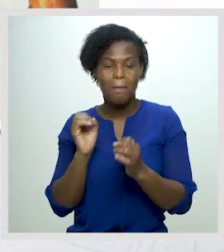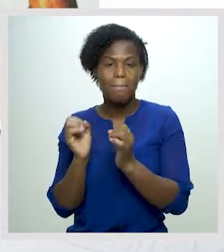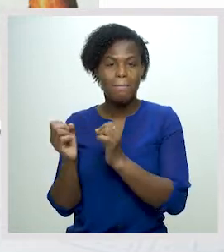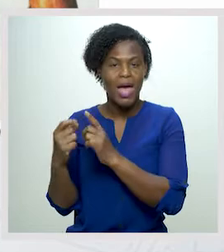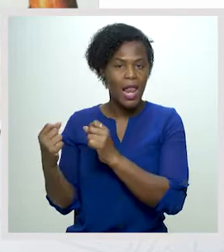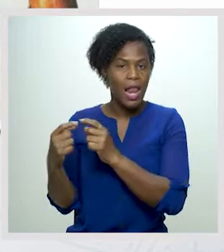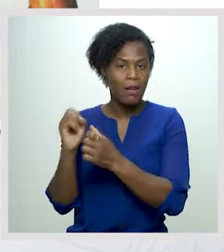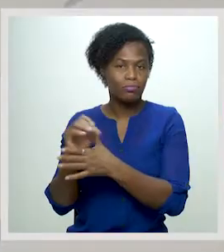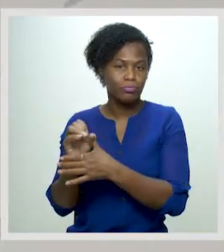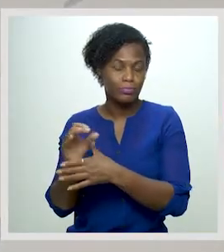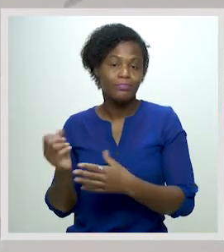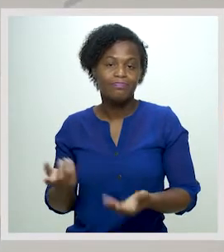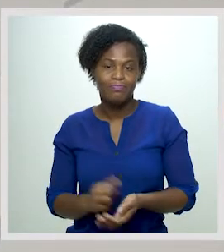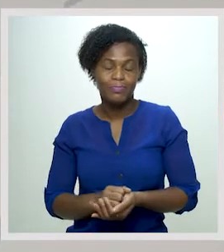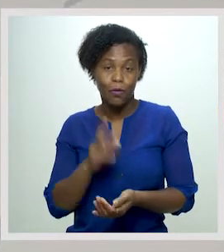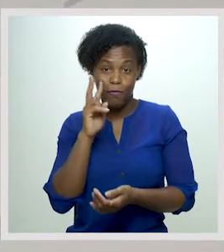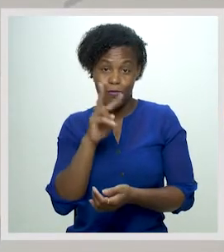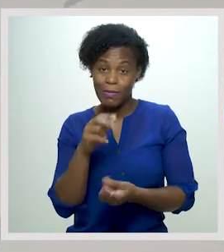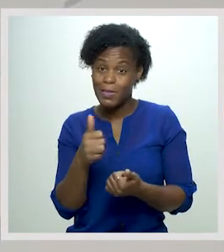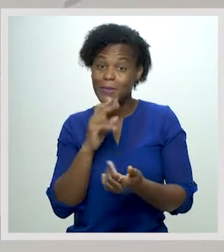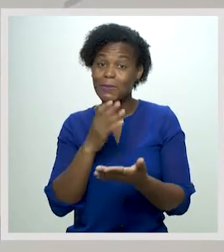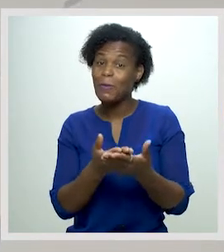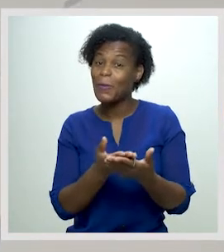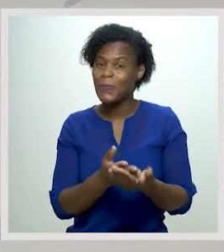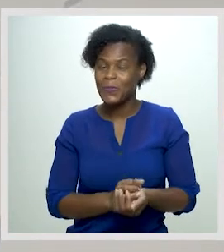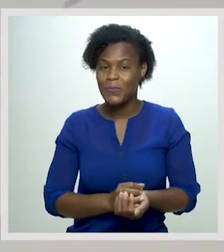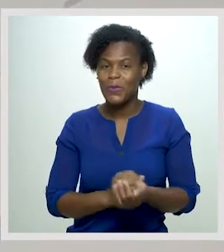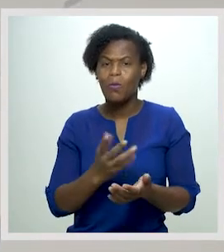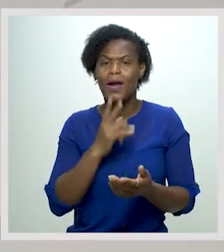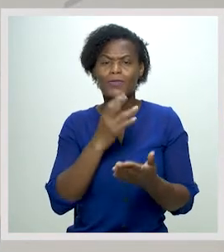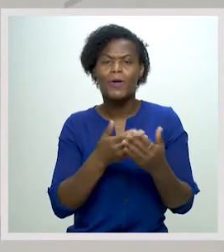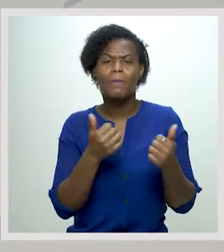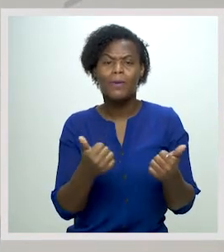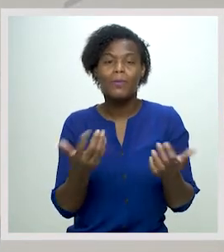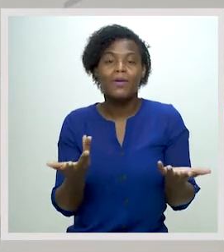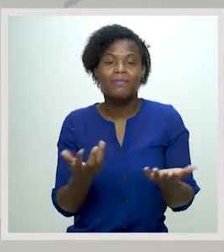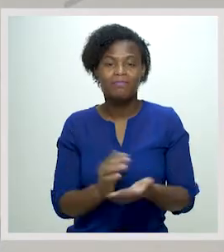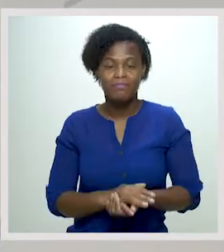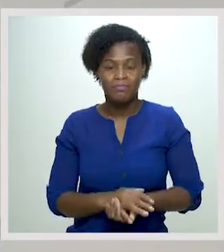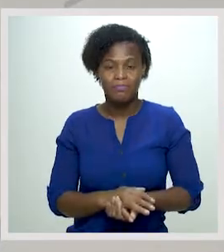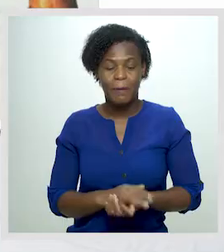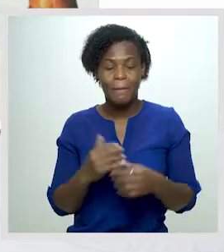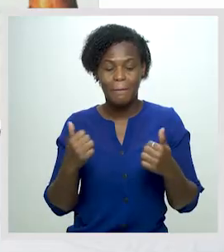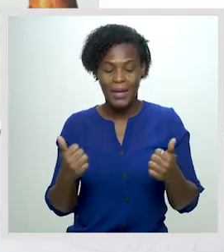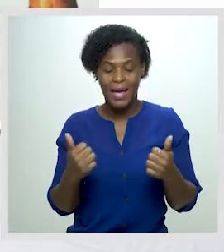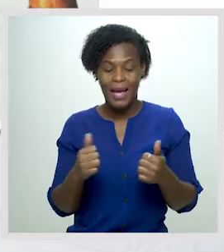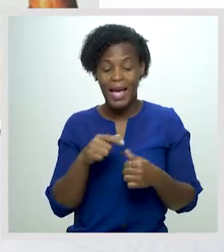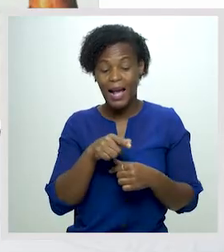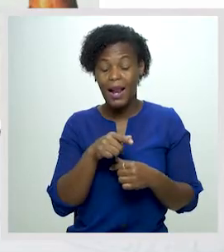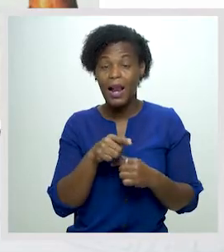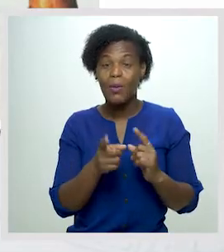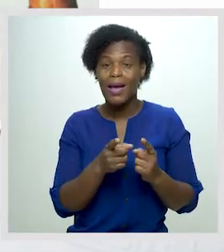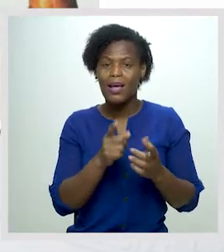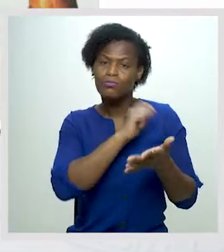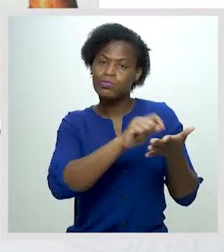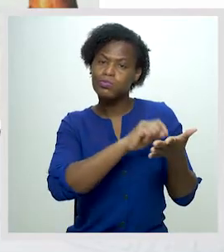mail. Observe bien et réponds. Quelle est la bonne affirmation? Très bien, il